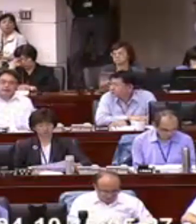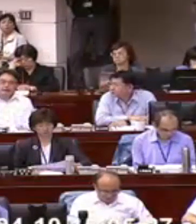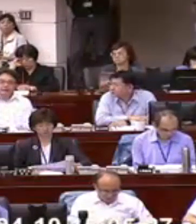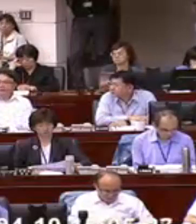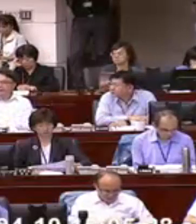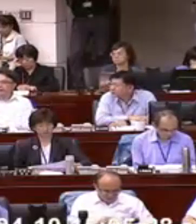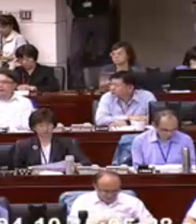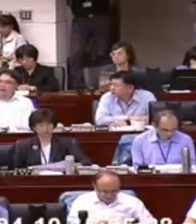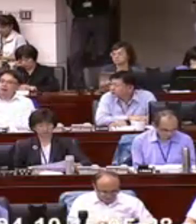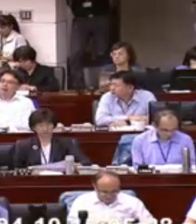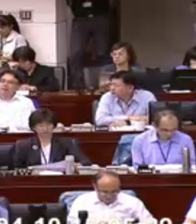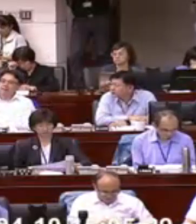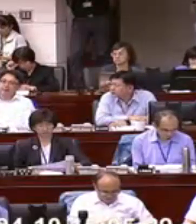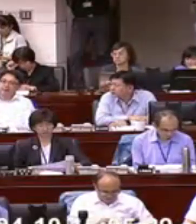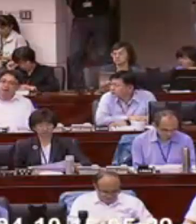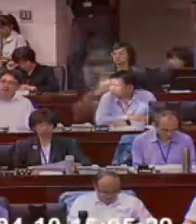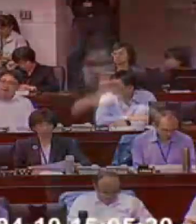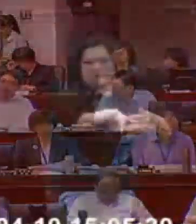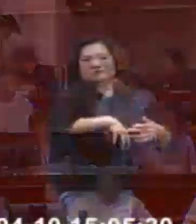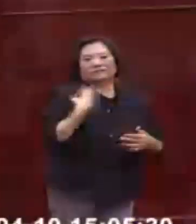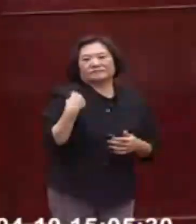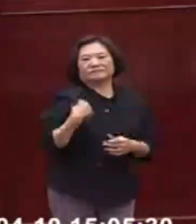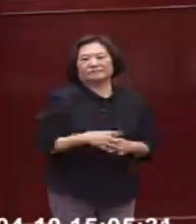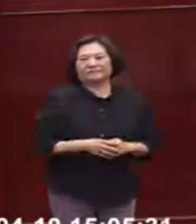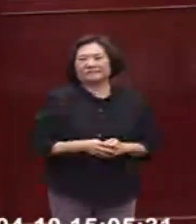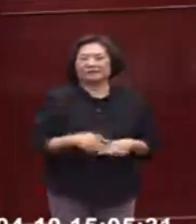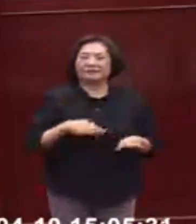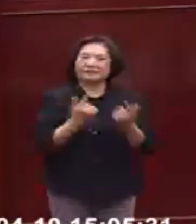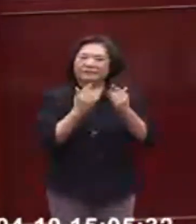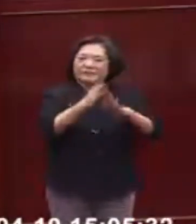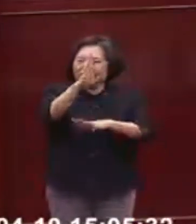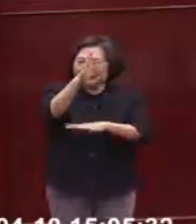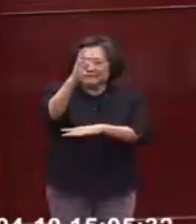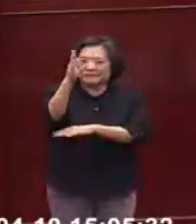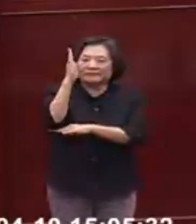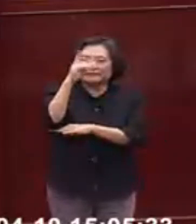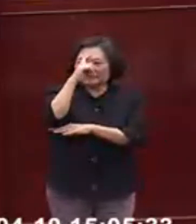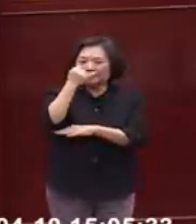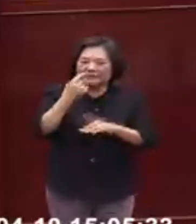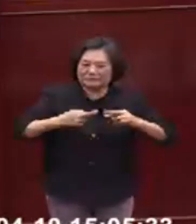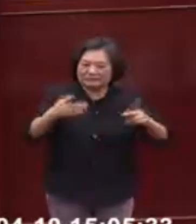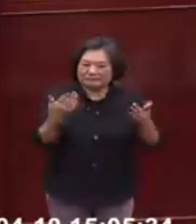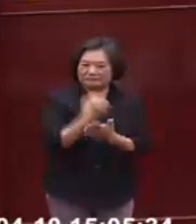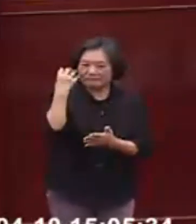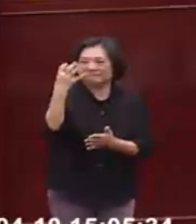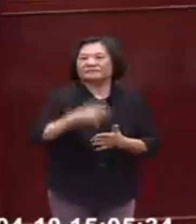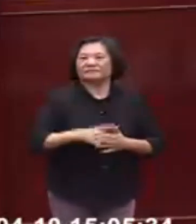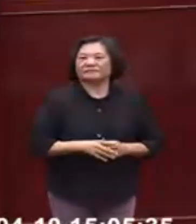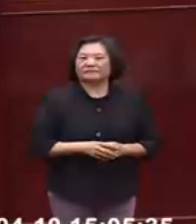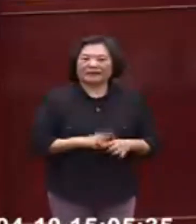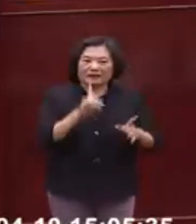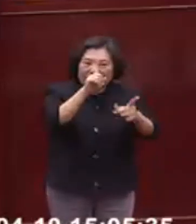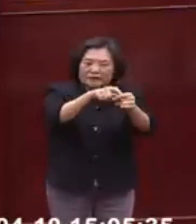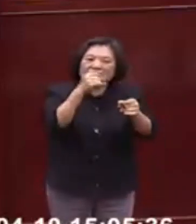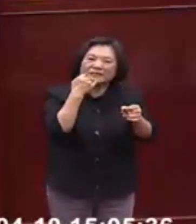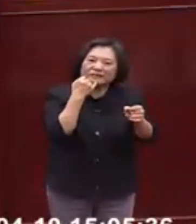是内部生产，一半从外面进来。我想这样可以保持整个台北市在创新跟稳定当中可以达到一个平